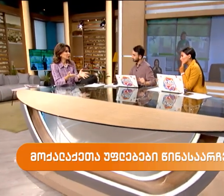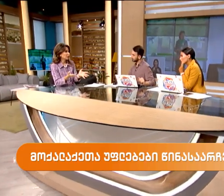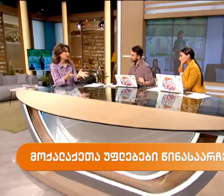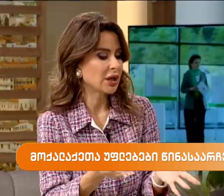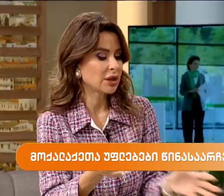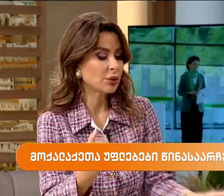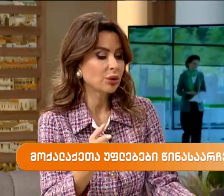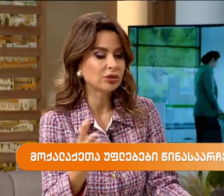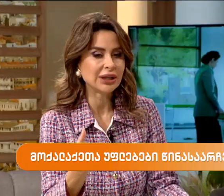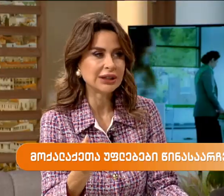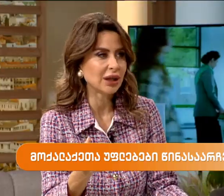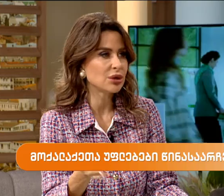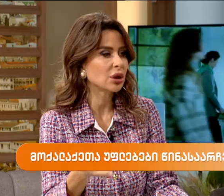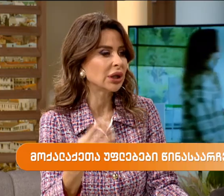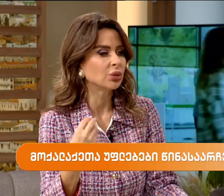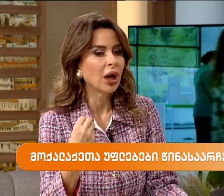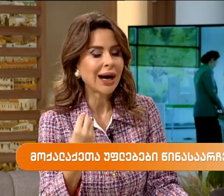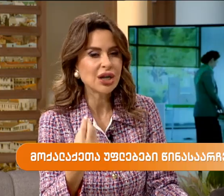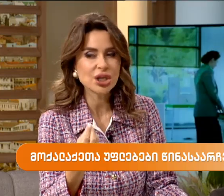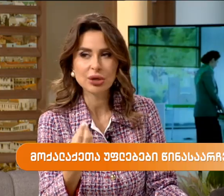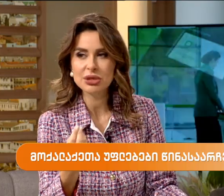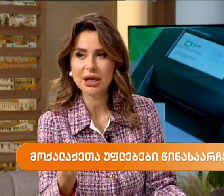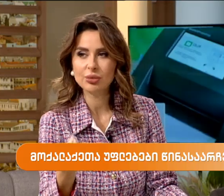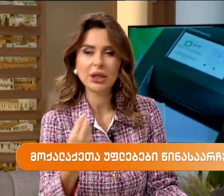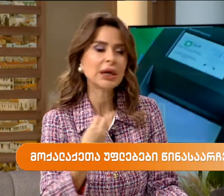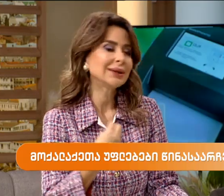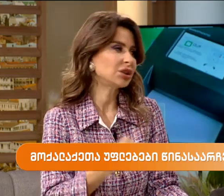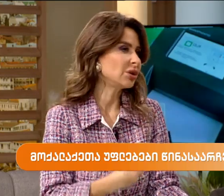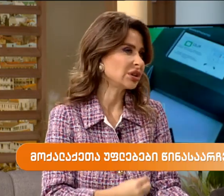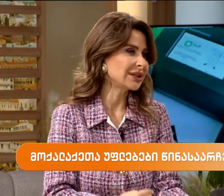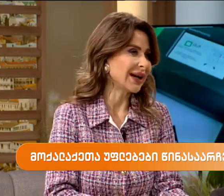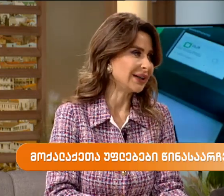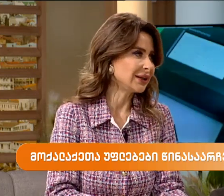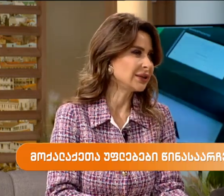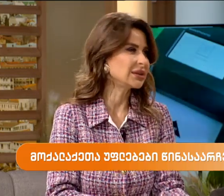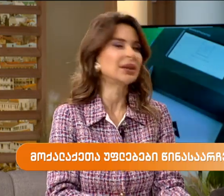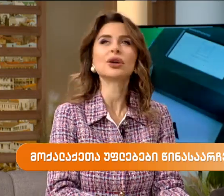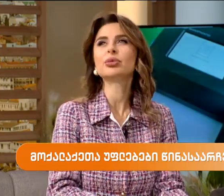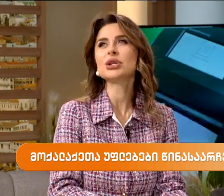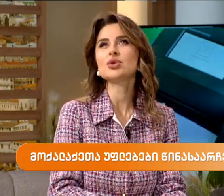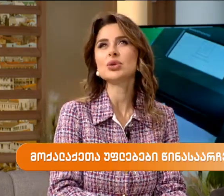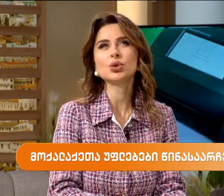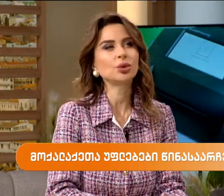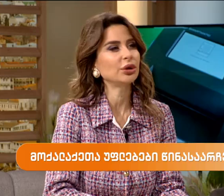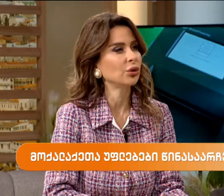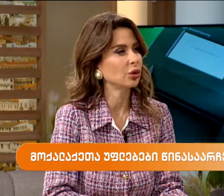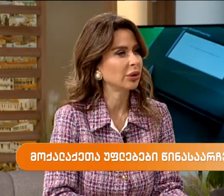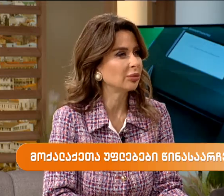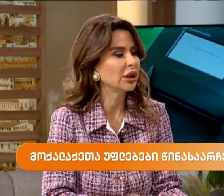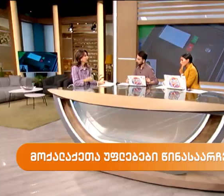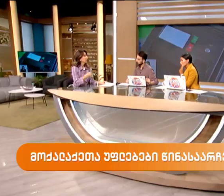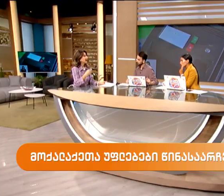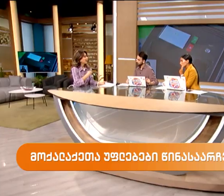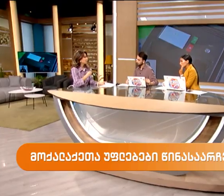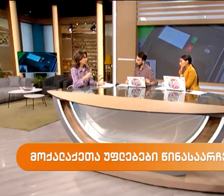მარტივი გამოსავალი არსებობს, უბრალოდ და დავიცვათ, ანუ არჩევნების დღემდე 11 დღით ადრე, ესე იგი დაახლოებით ეს უწევს 15